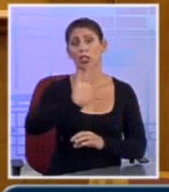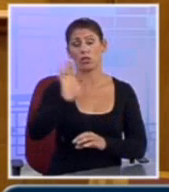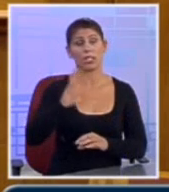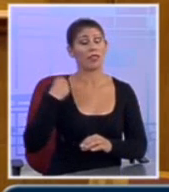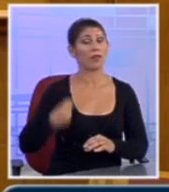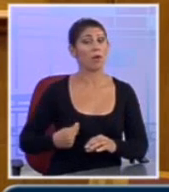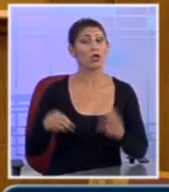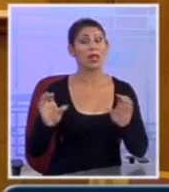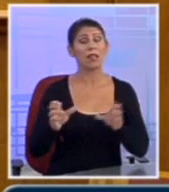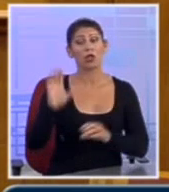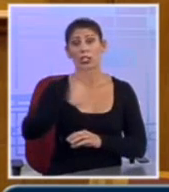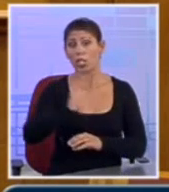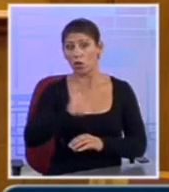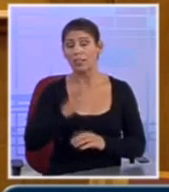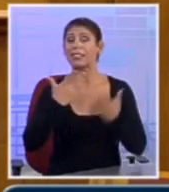η δημόσια ραδιοτηλεόραση